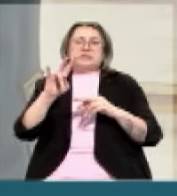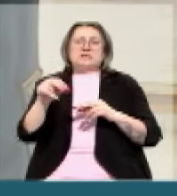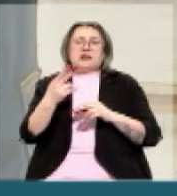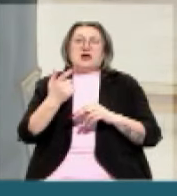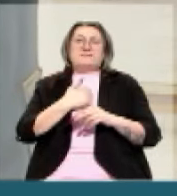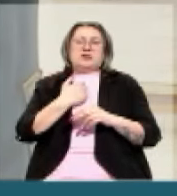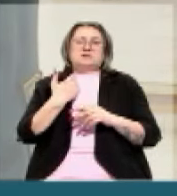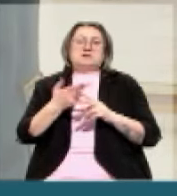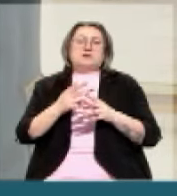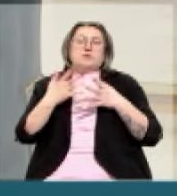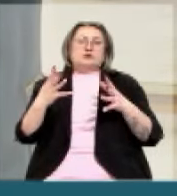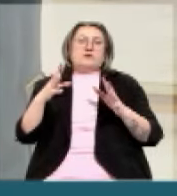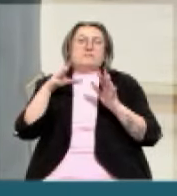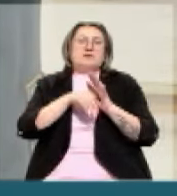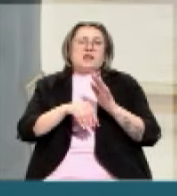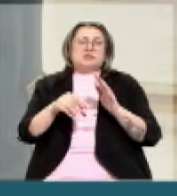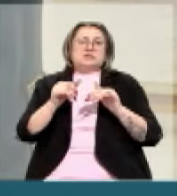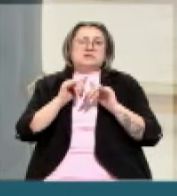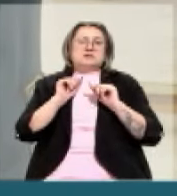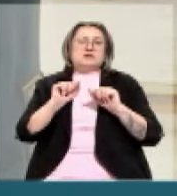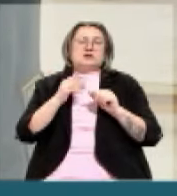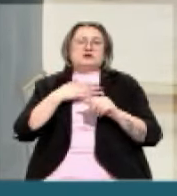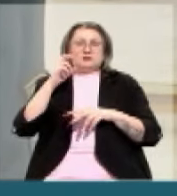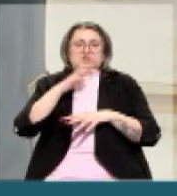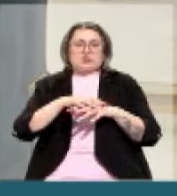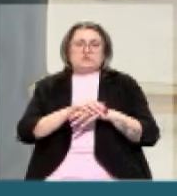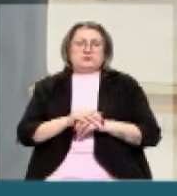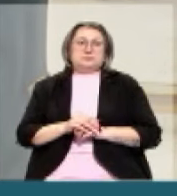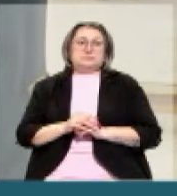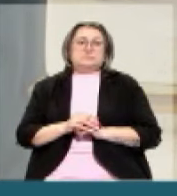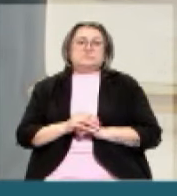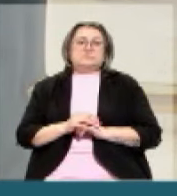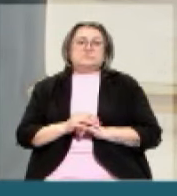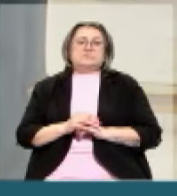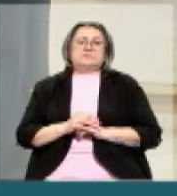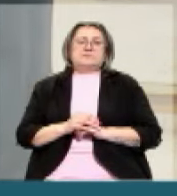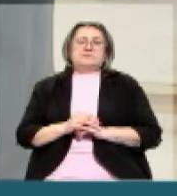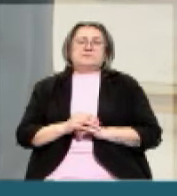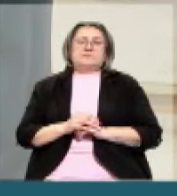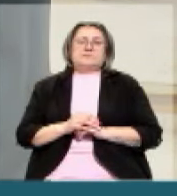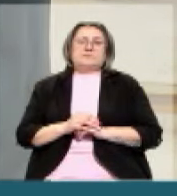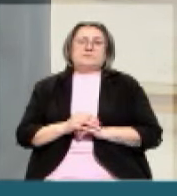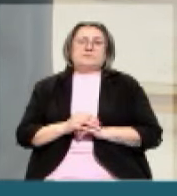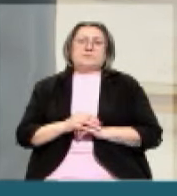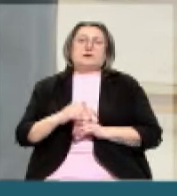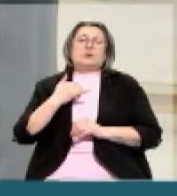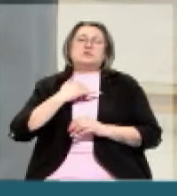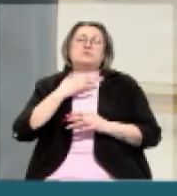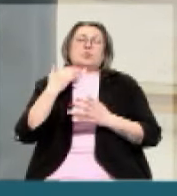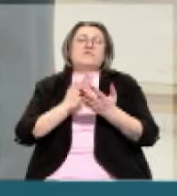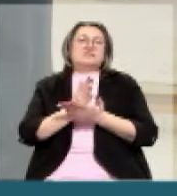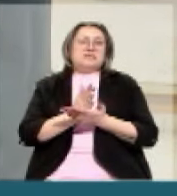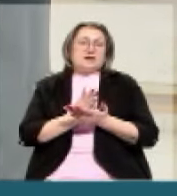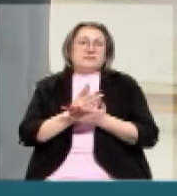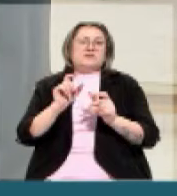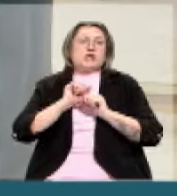үлестері көп. Біздің ұлттық ұлан қатарында көп деген батырлар бар, және де ардагерлер бар. Бәріміз бірігіп